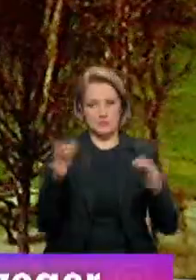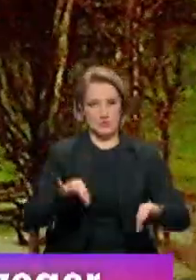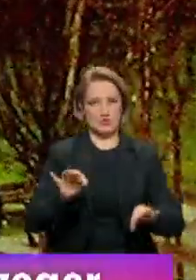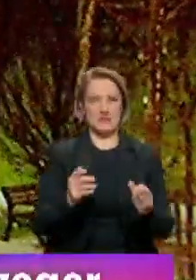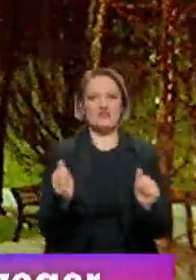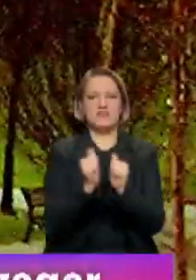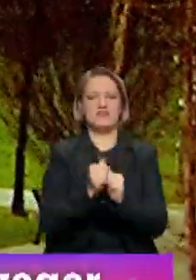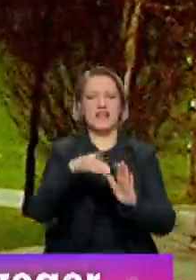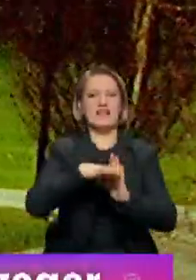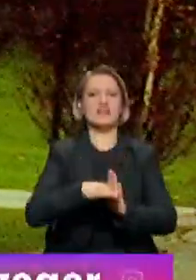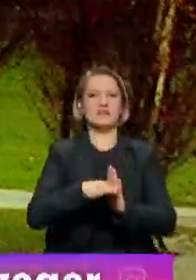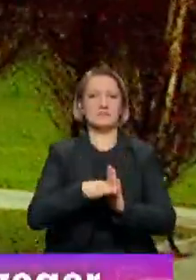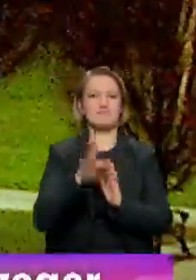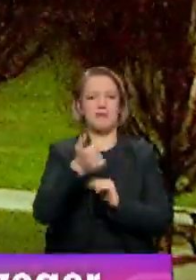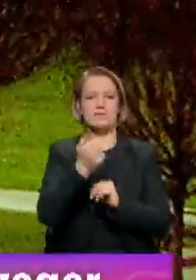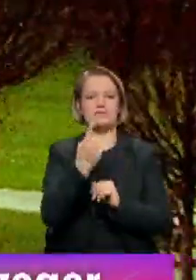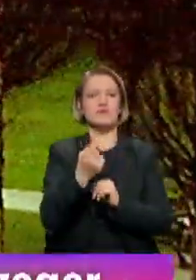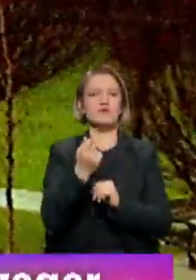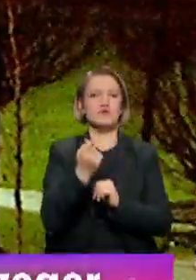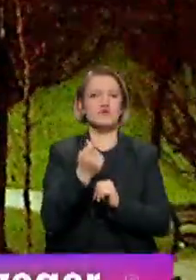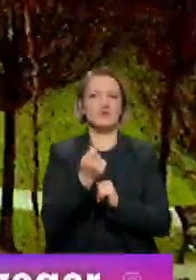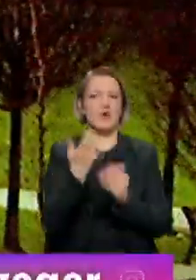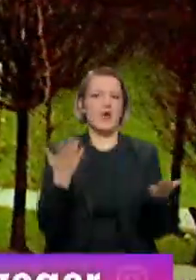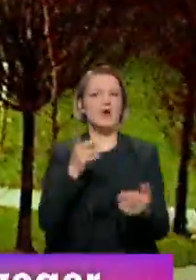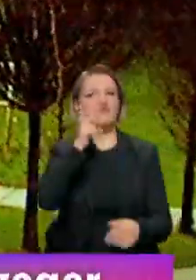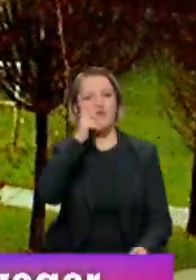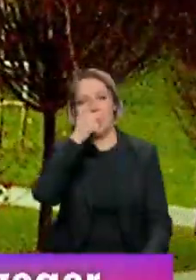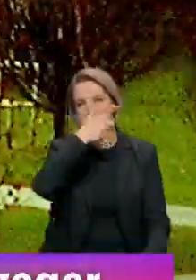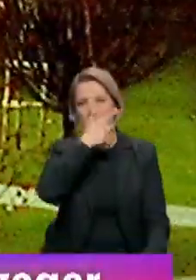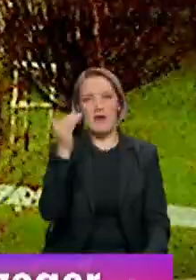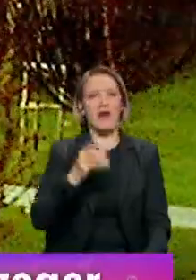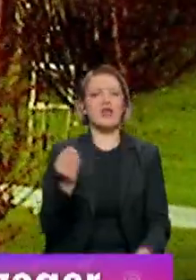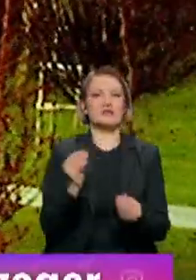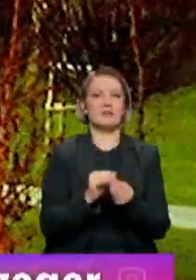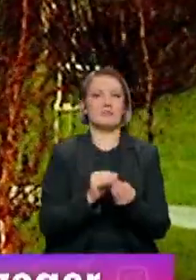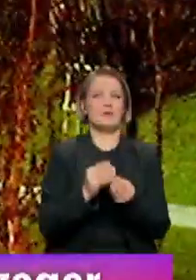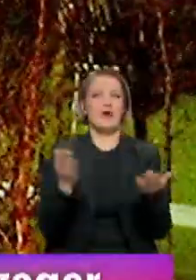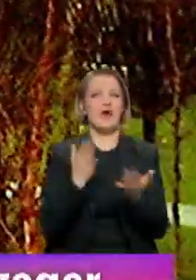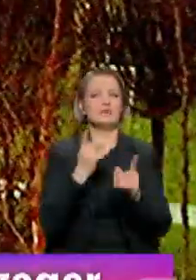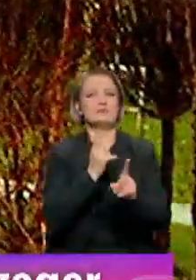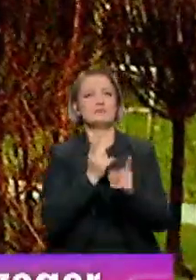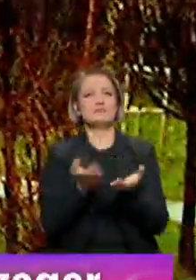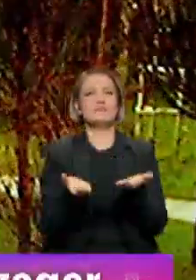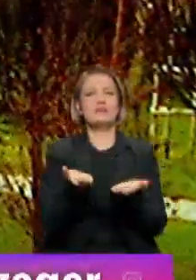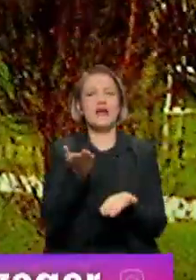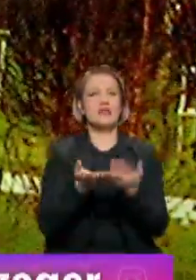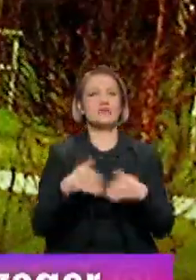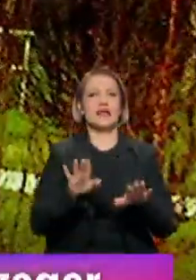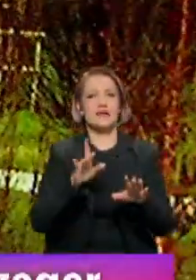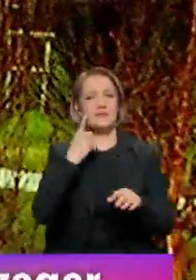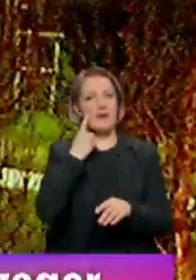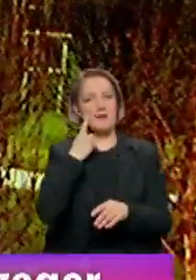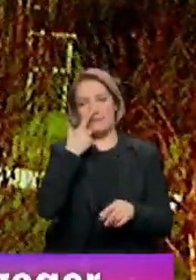çifte bir indirim söz konusu 61 kuruşluk çarşamba perşembe gelen zammı henüz karşılamış dahi değil bakalım